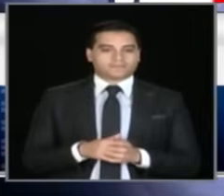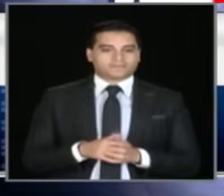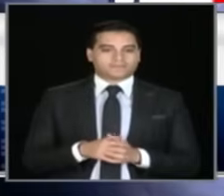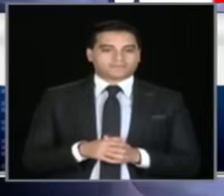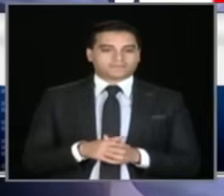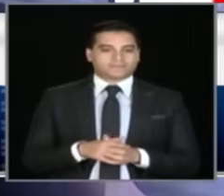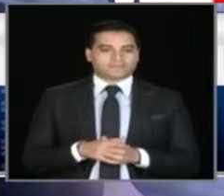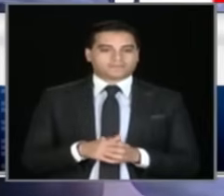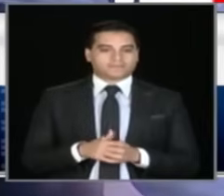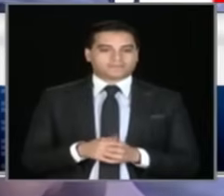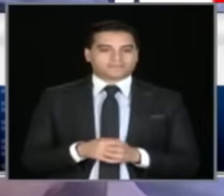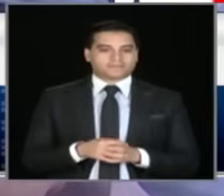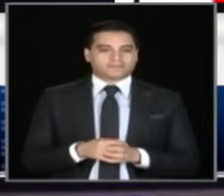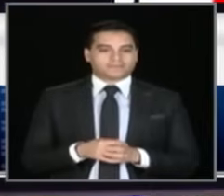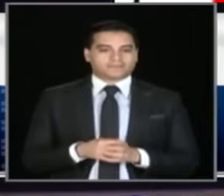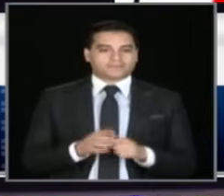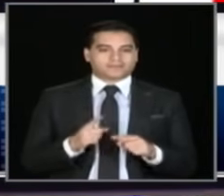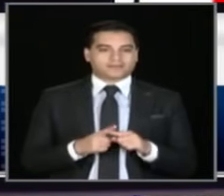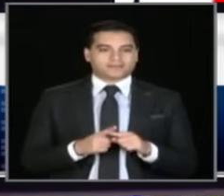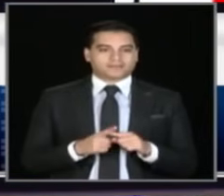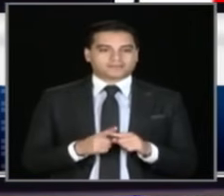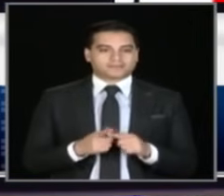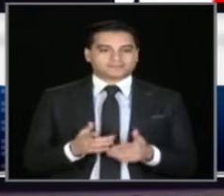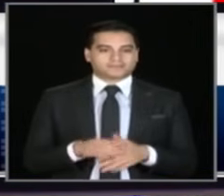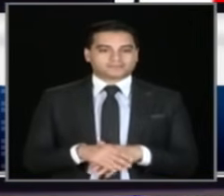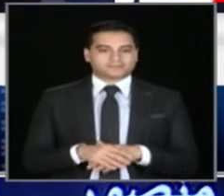10. اعتقد غلط. تعتقدي غلط.